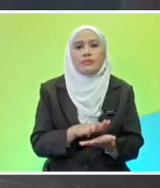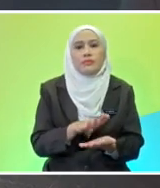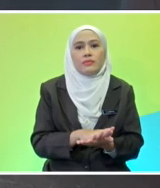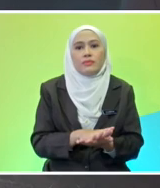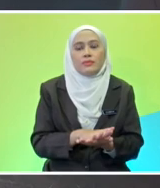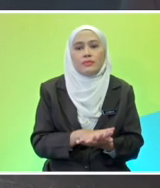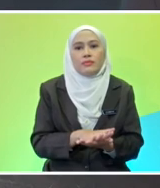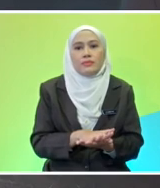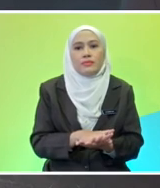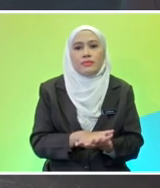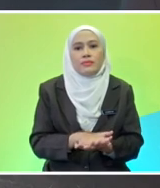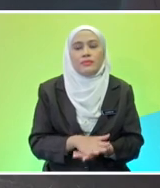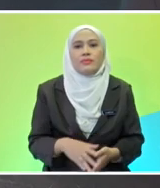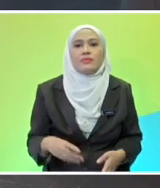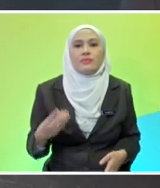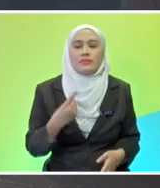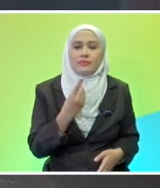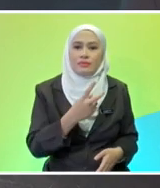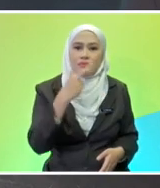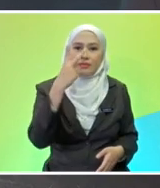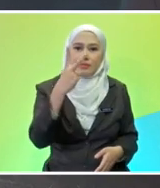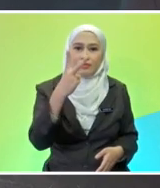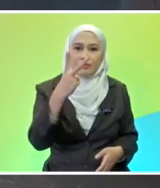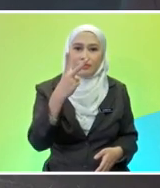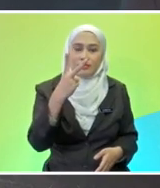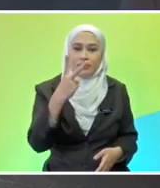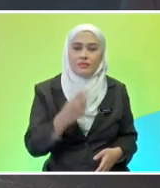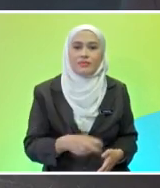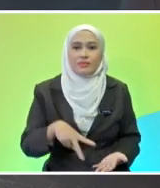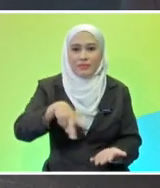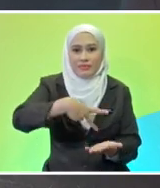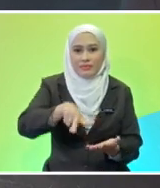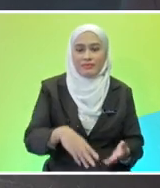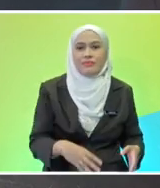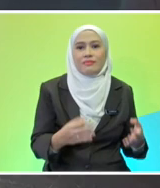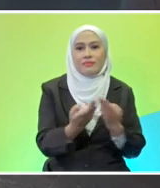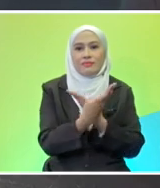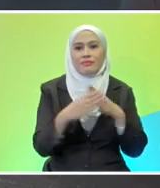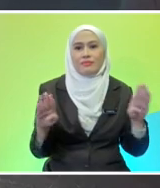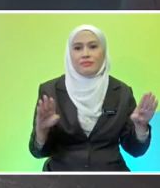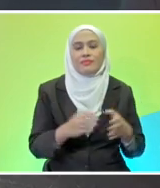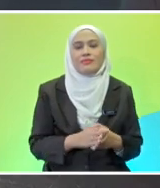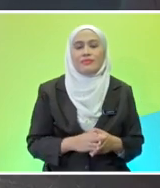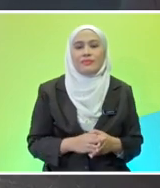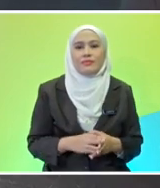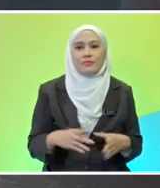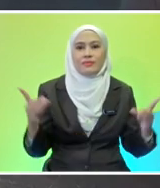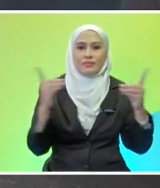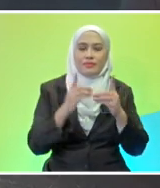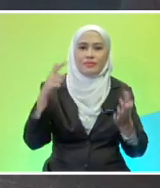tinggalkan dengan satu persembahan cukup istimewa daripada kami berdua dengan satu tarian bebas Cikgu. Ya, betul. Kita jumpa lagi. Assalamualaikum.